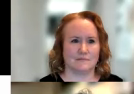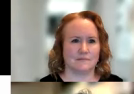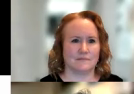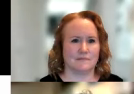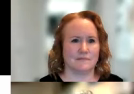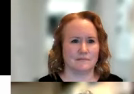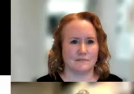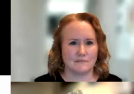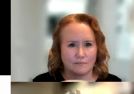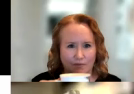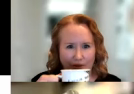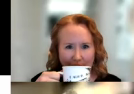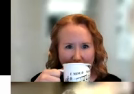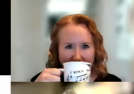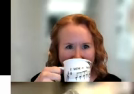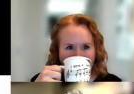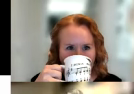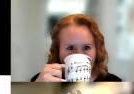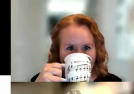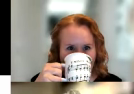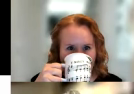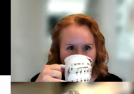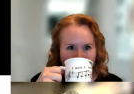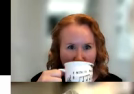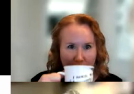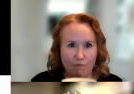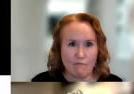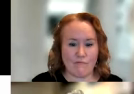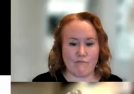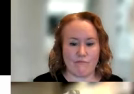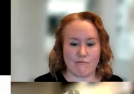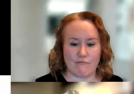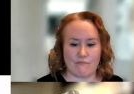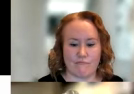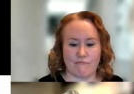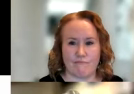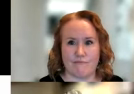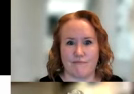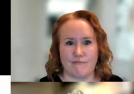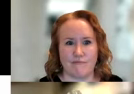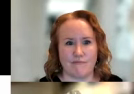IKT. Og det det Bufdir som har en viktig hånd om.